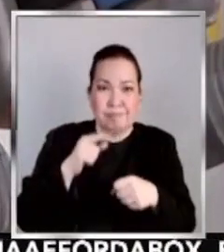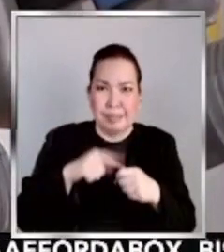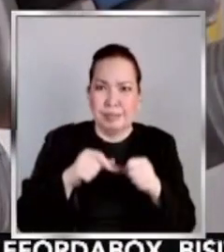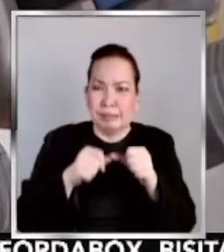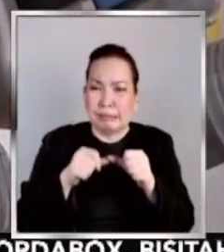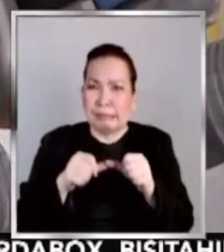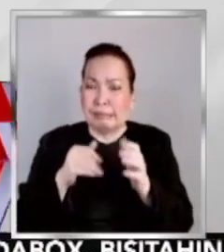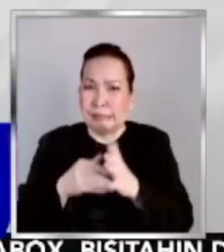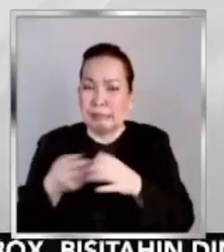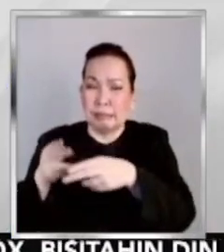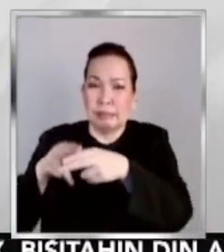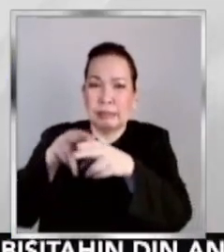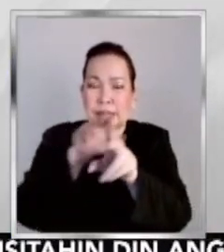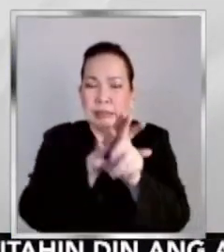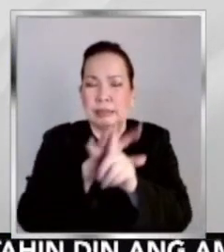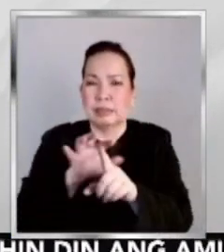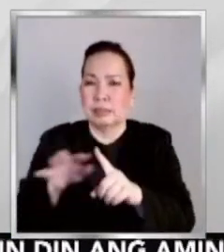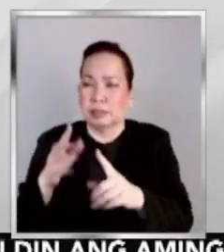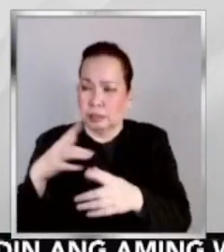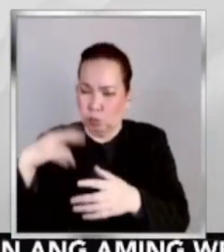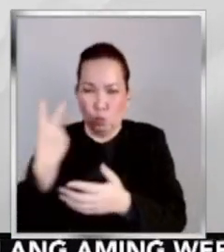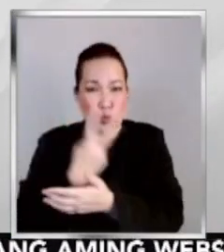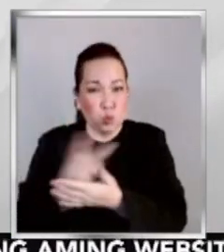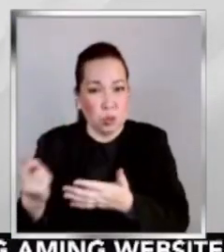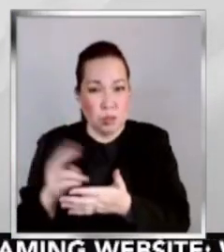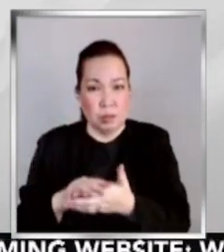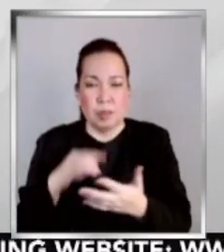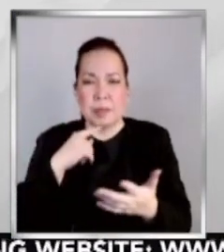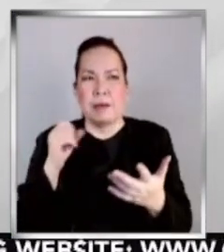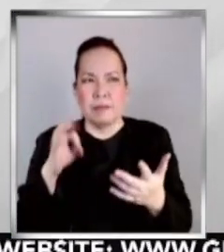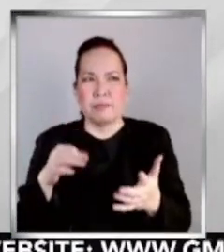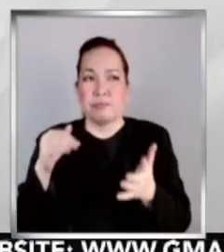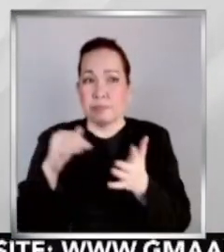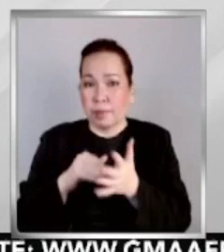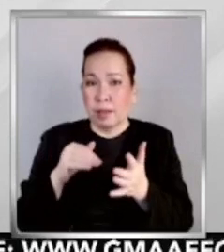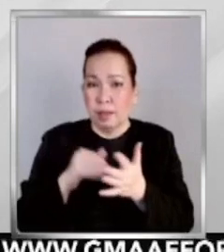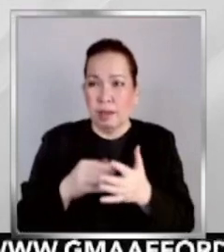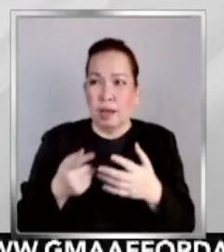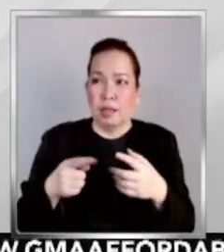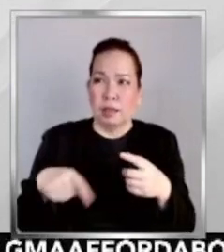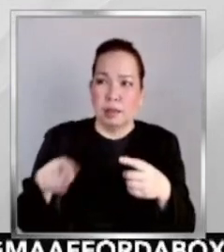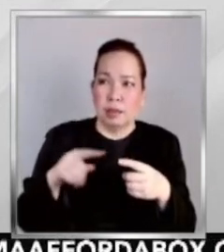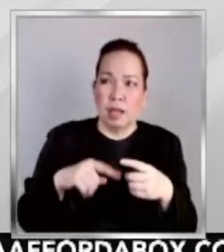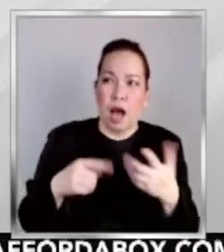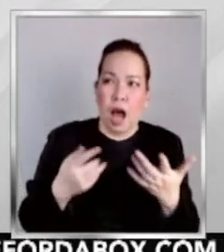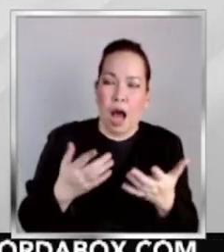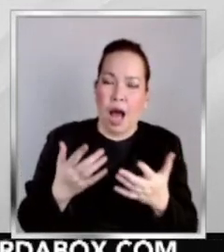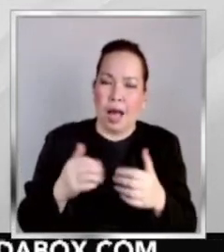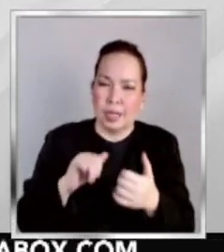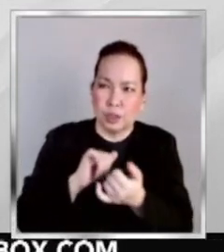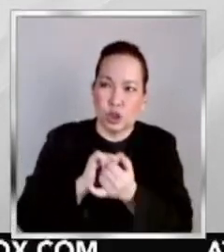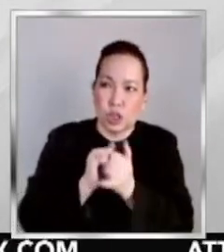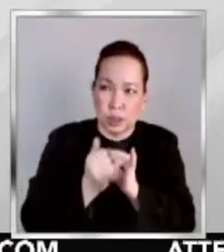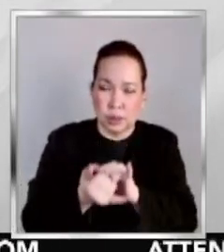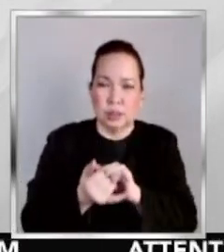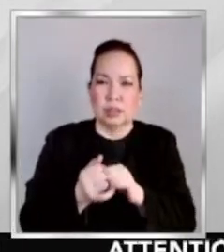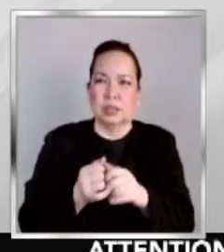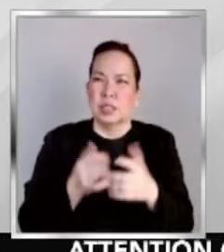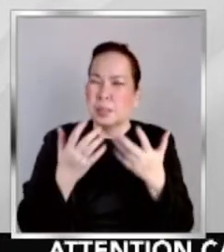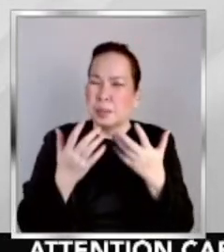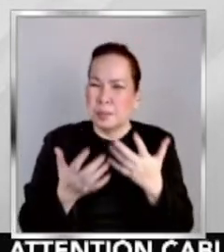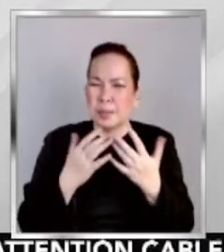na dalawang linggo. Pag magkasunod-sunod po ng ganito kalalaki ang adjustment, another siguro dalawa pang